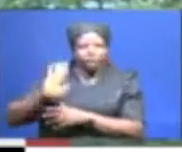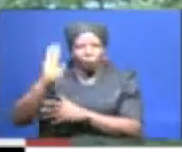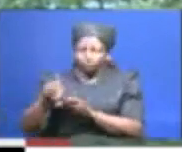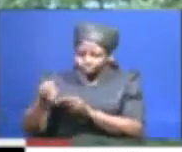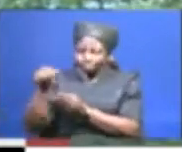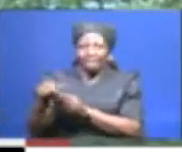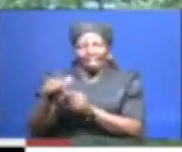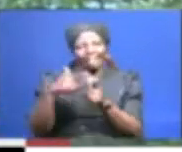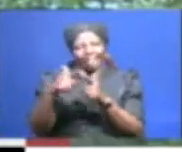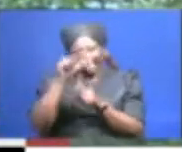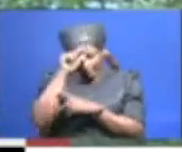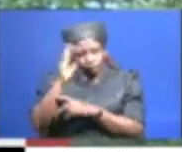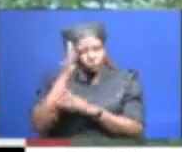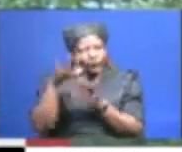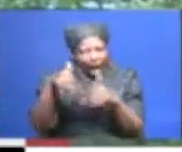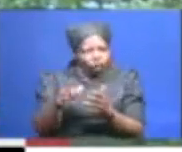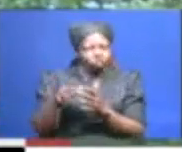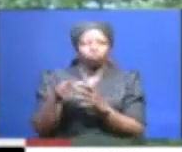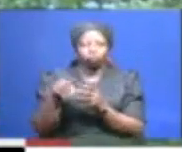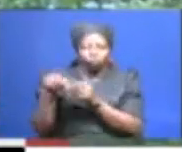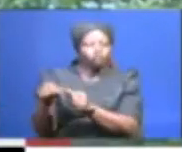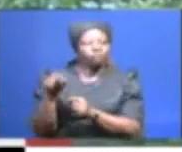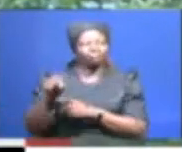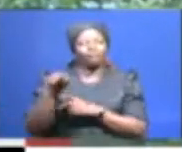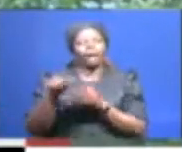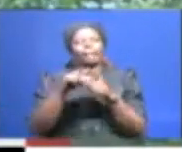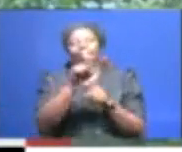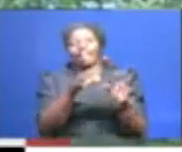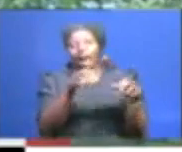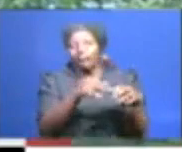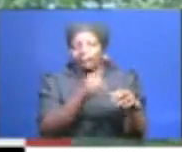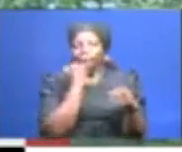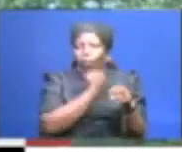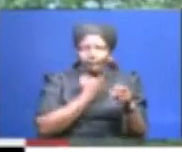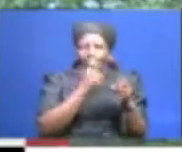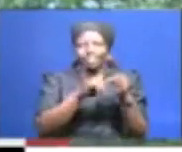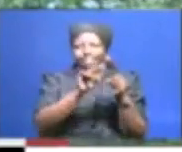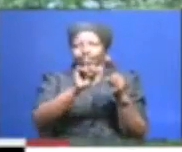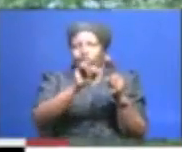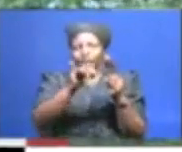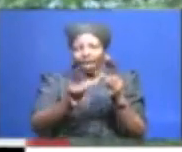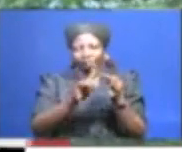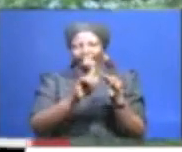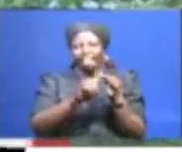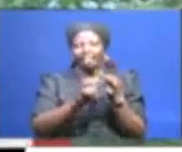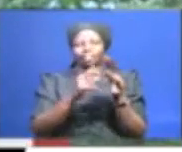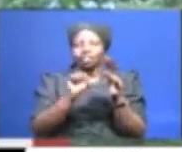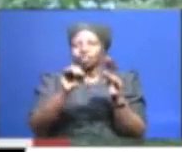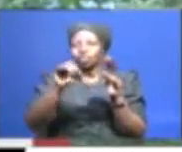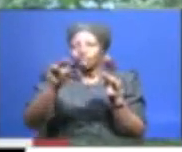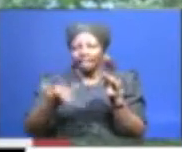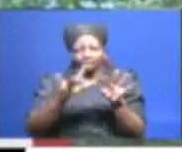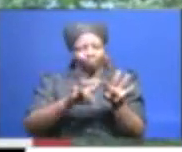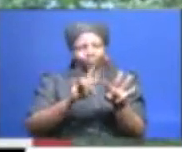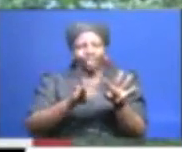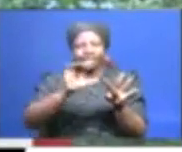tutangangana na hizo madeni. Hii kampuni kama ni ya Mumias, kama ni ya Nzoia, kama ni ya kule Sony, kama ni ya